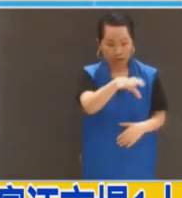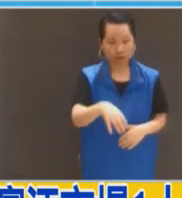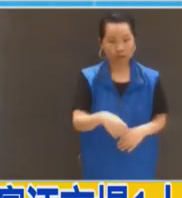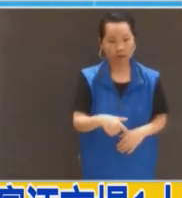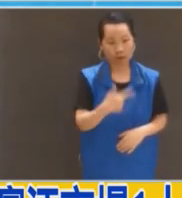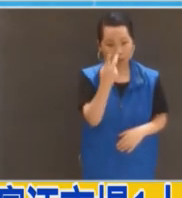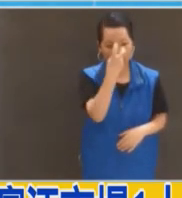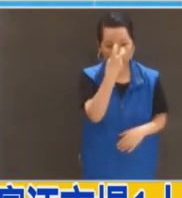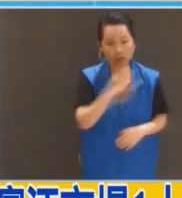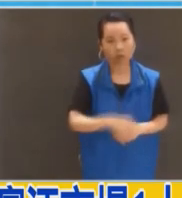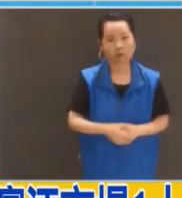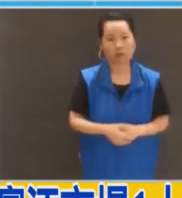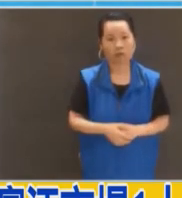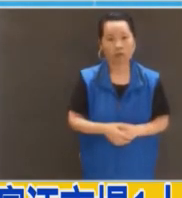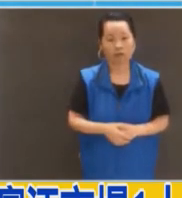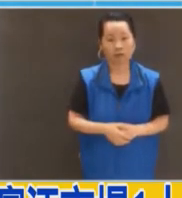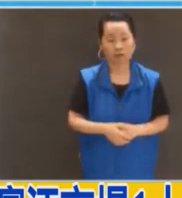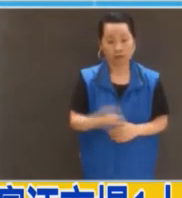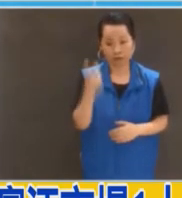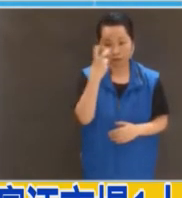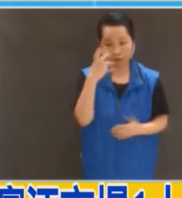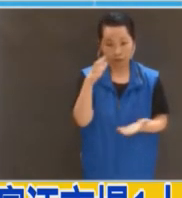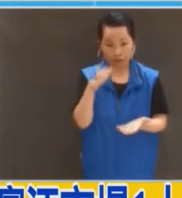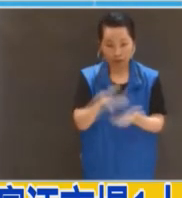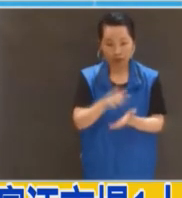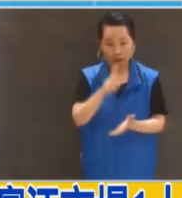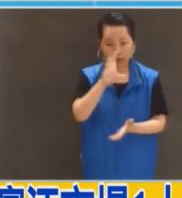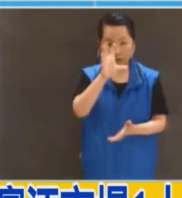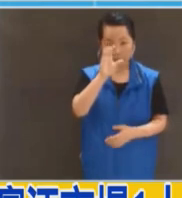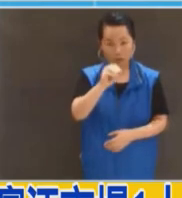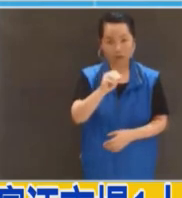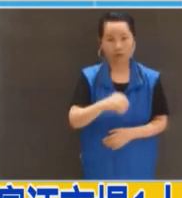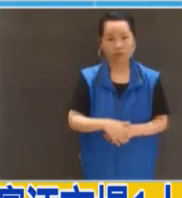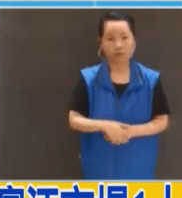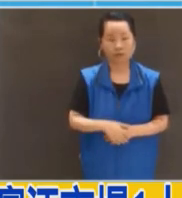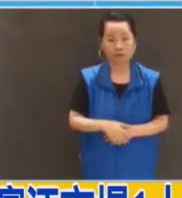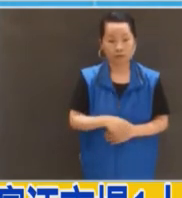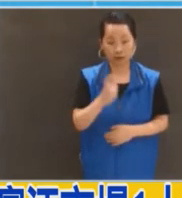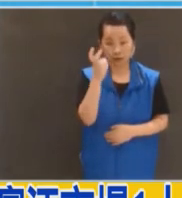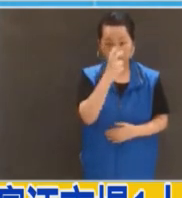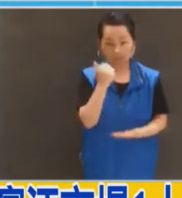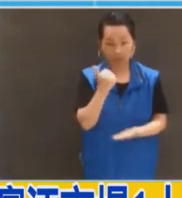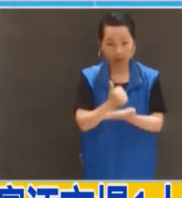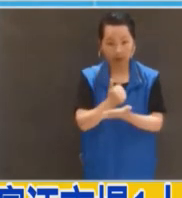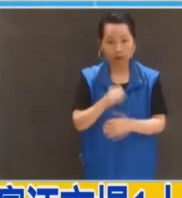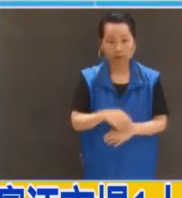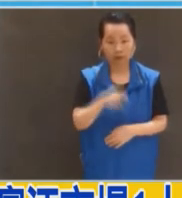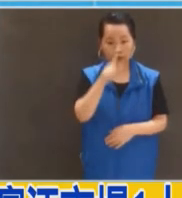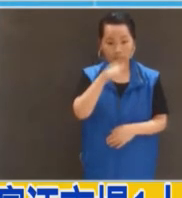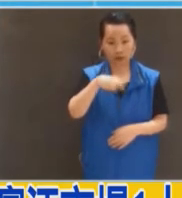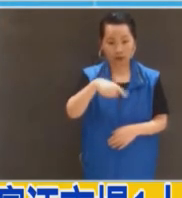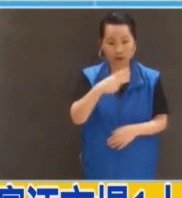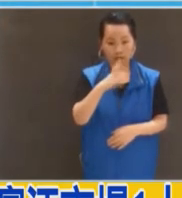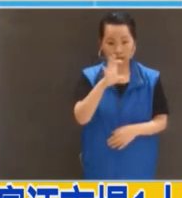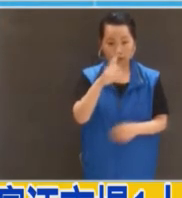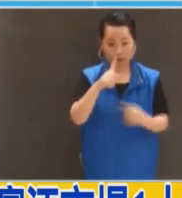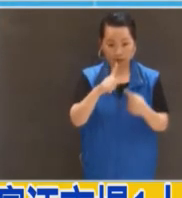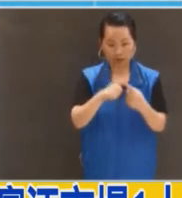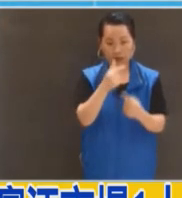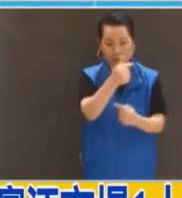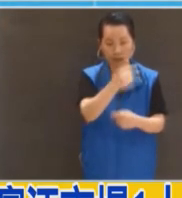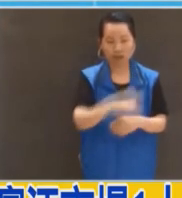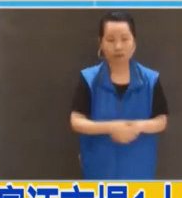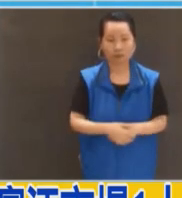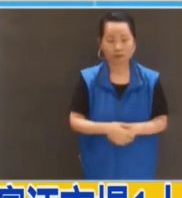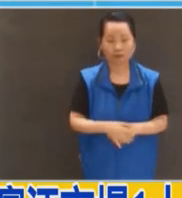筛，我们总筛检量已经达到11万，筛出了1144人，阳性